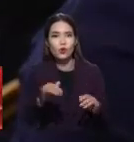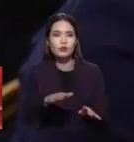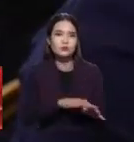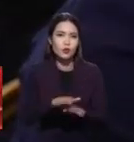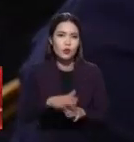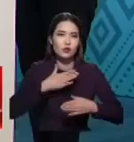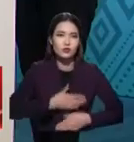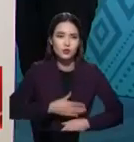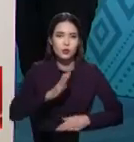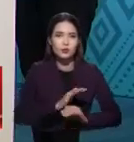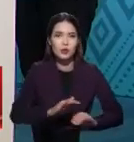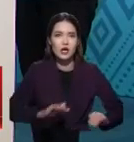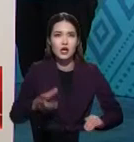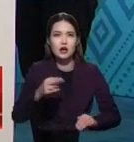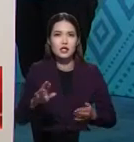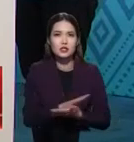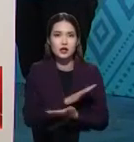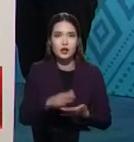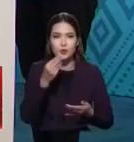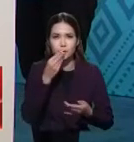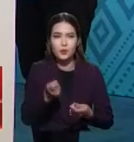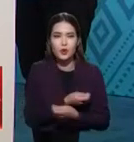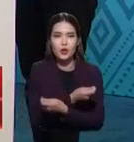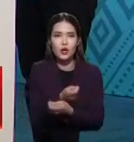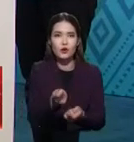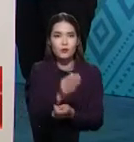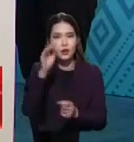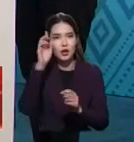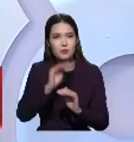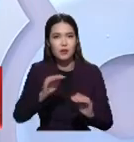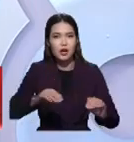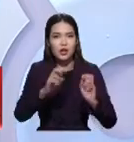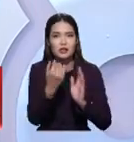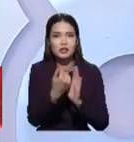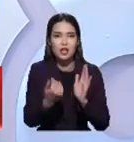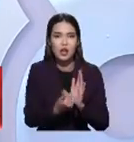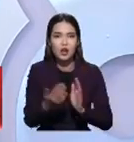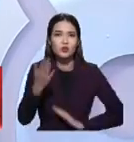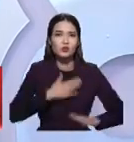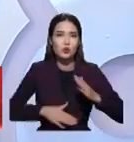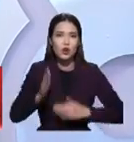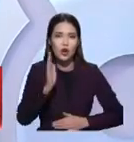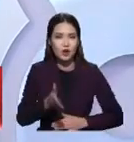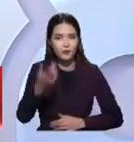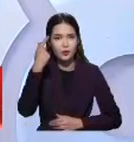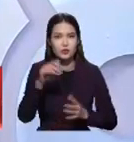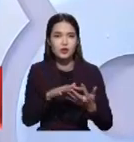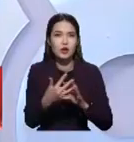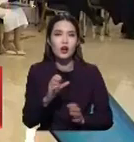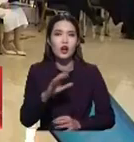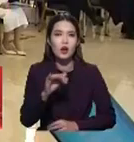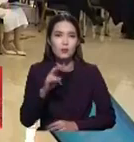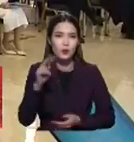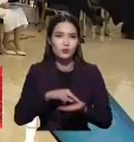жеткізді. Балабақшадағы тегін тамақ пен ұлттық қор балаларға бағдарламасының іске қосылатынына қуанышты. Айта кетейік, ауыл аманаты